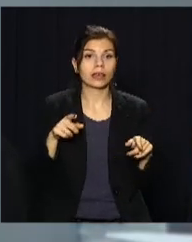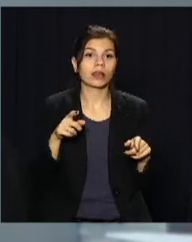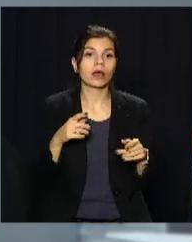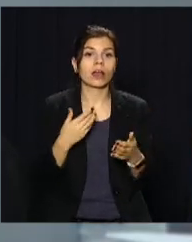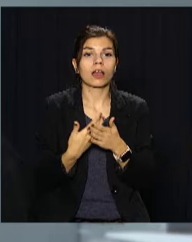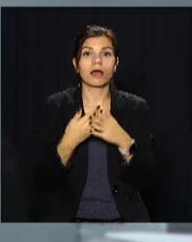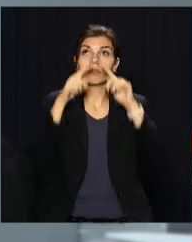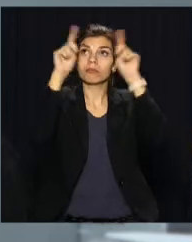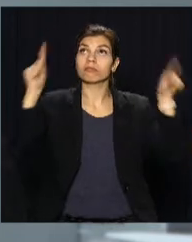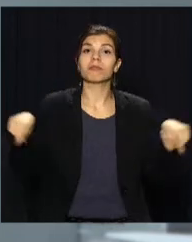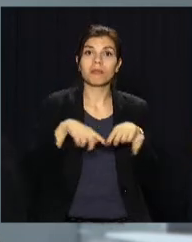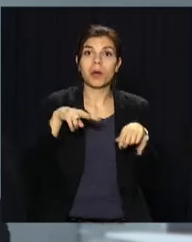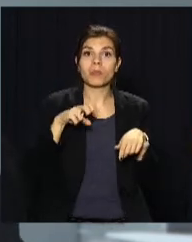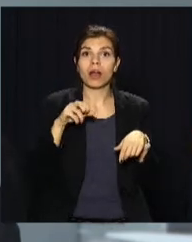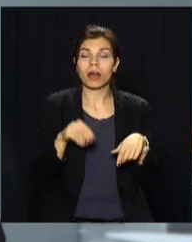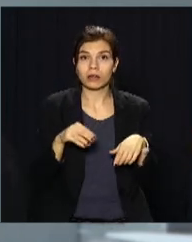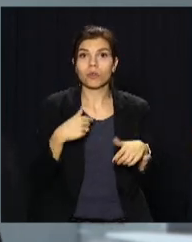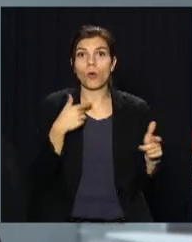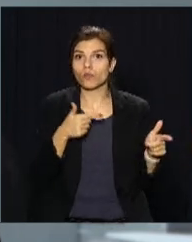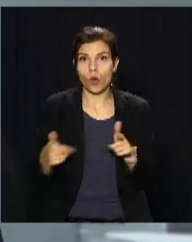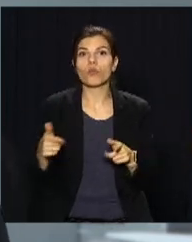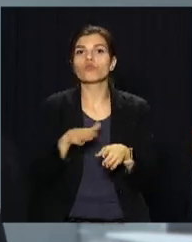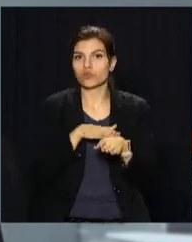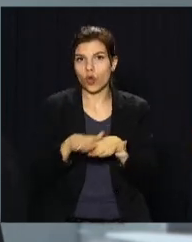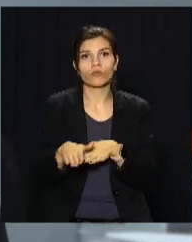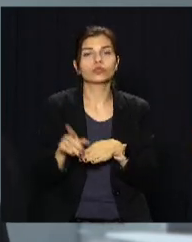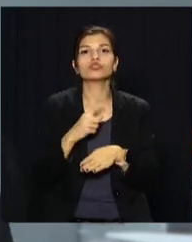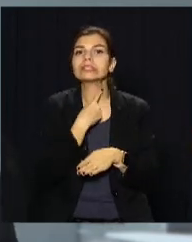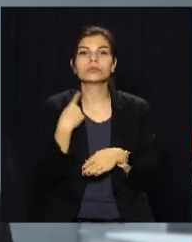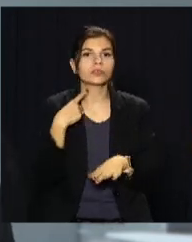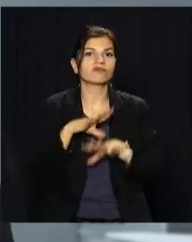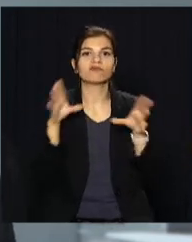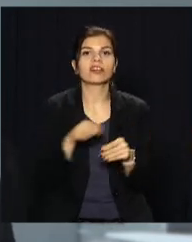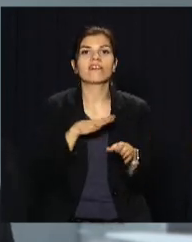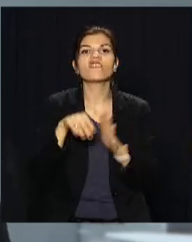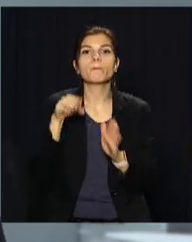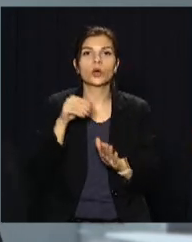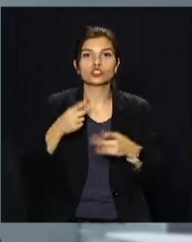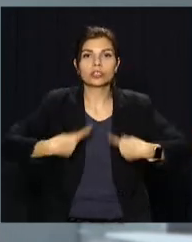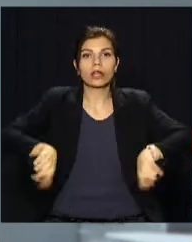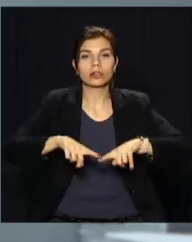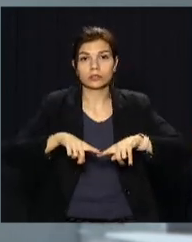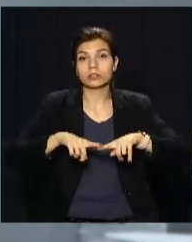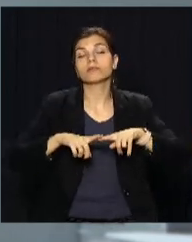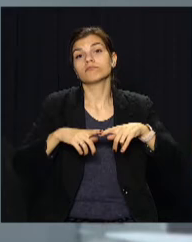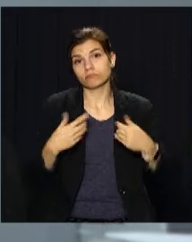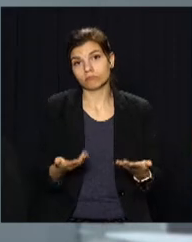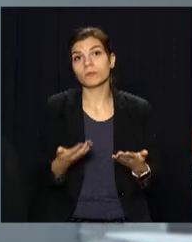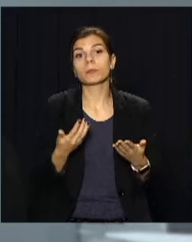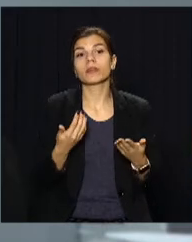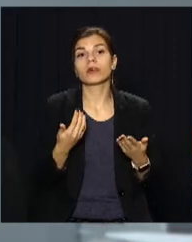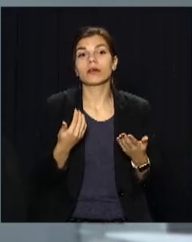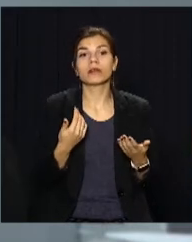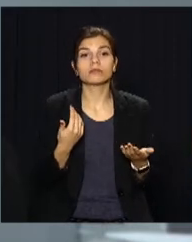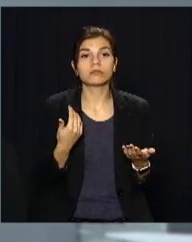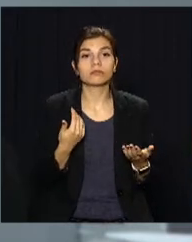як плакати, їх ми виготовили в повній мірі для того, щоб забезпечити всі виборчі дільниці. А такі, як